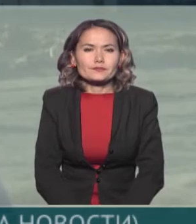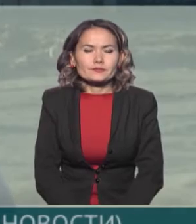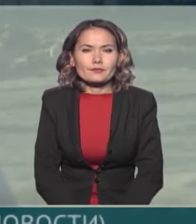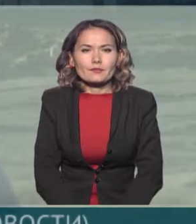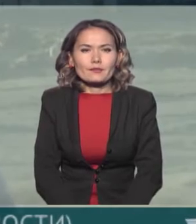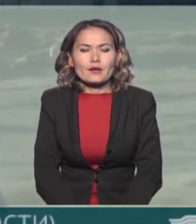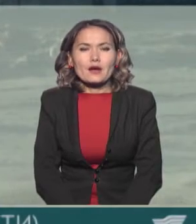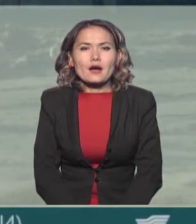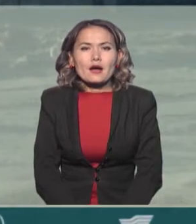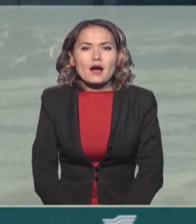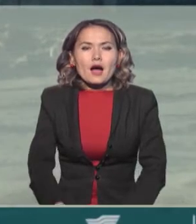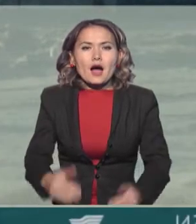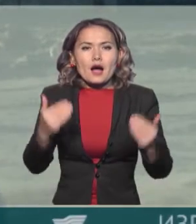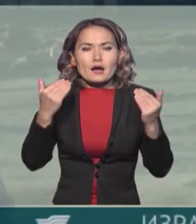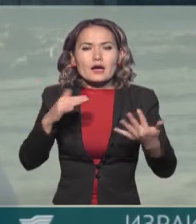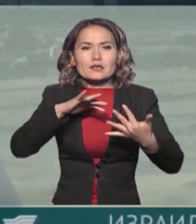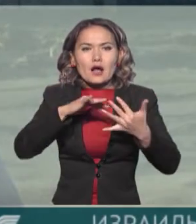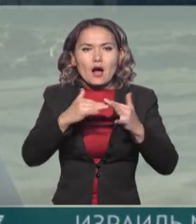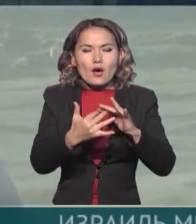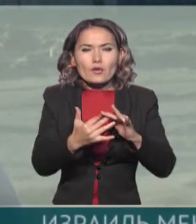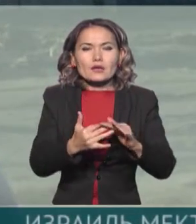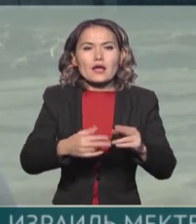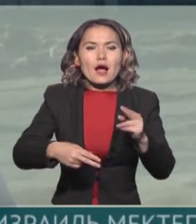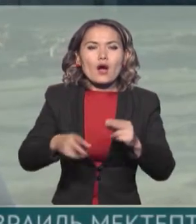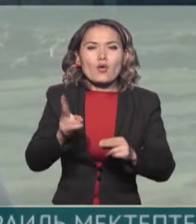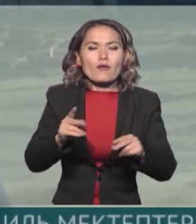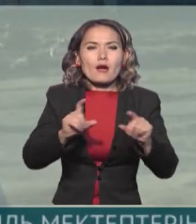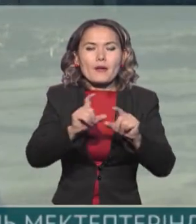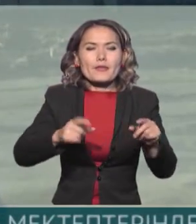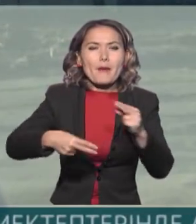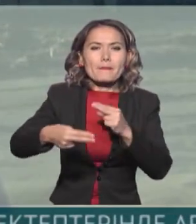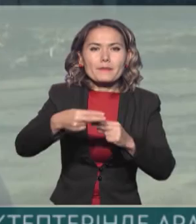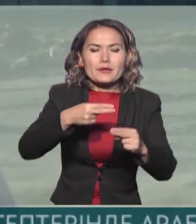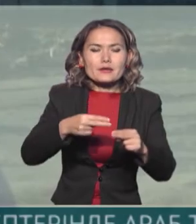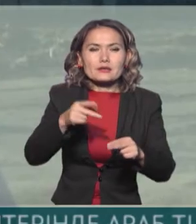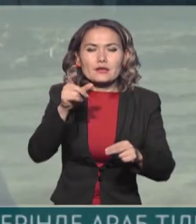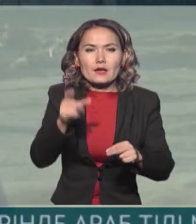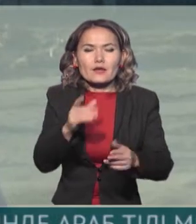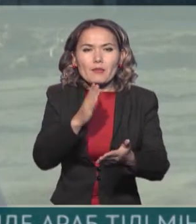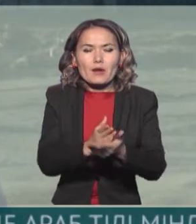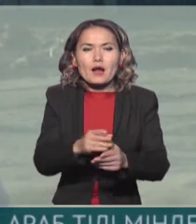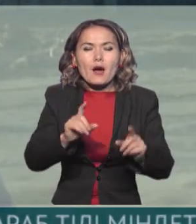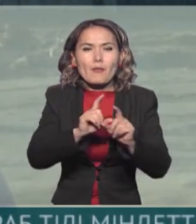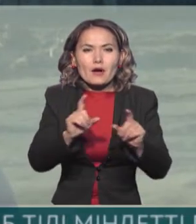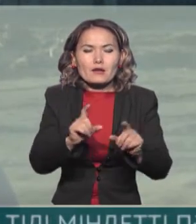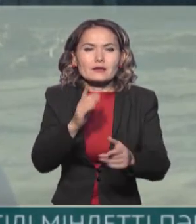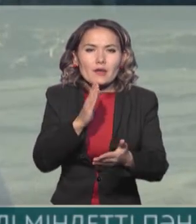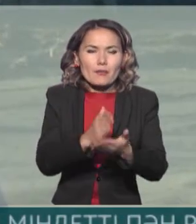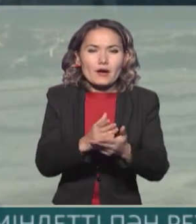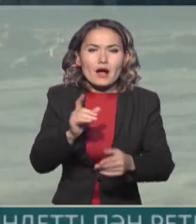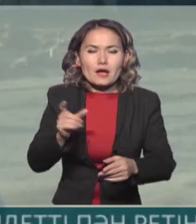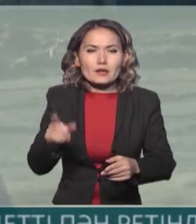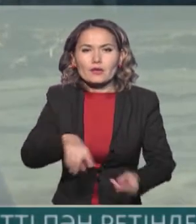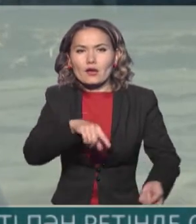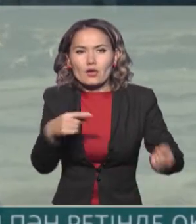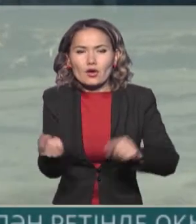Тұрғындардың кейбірі бізді көшірмеңіздер дегенді шығарды. Олар сол ауылда бизнесі бар 5-6 жанұя. Қалғандарын да соған үгіттеп жатыр. Бірақ ұйқы